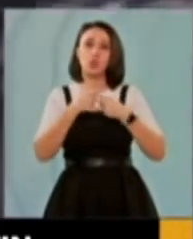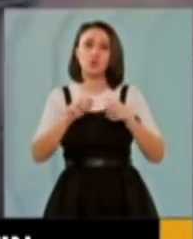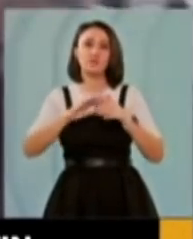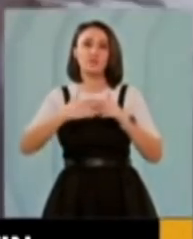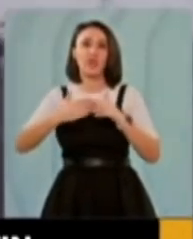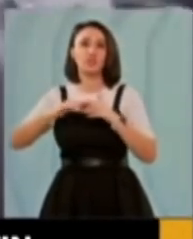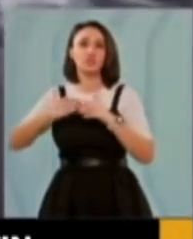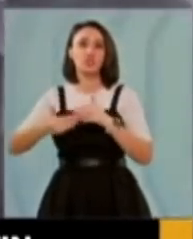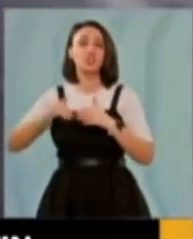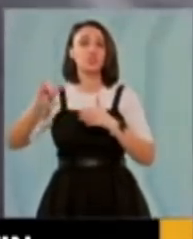vecinii lor între care rușii